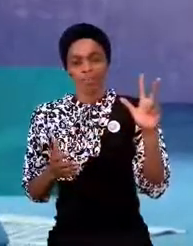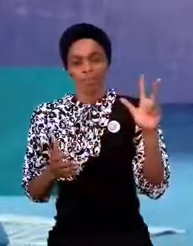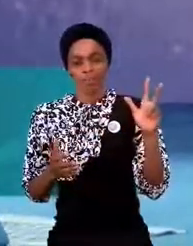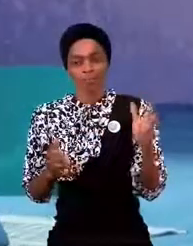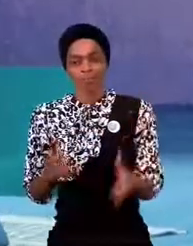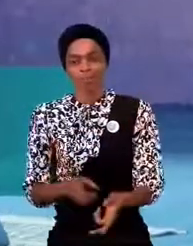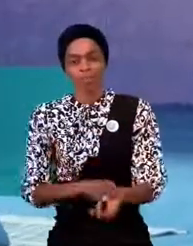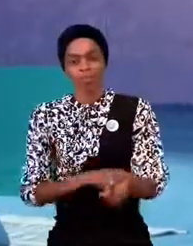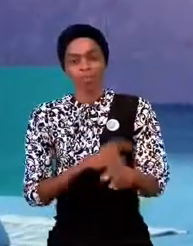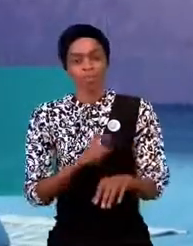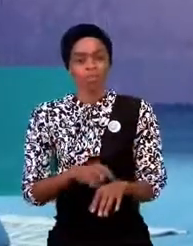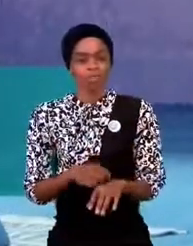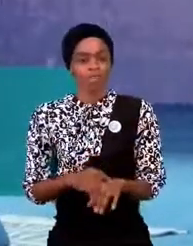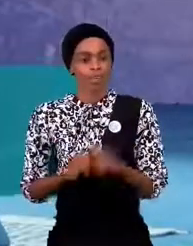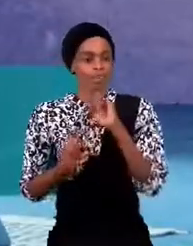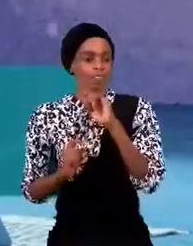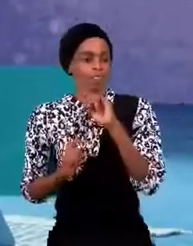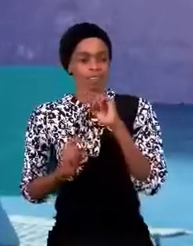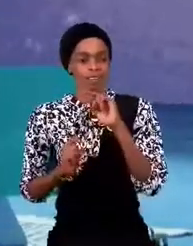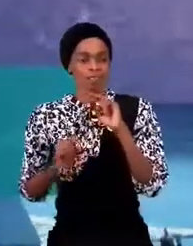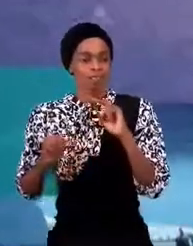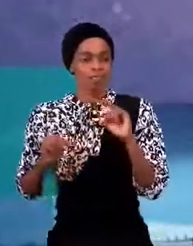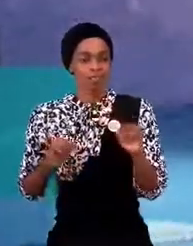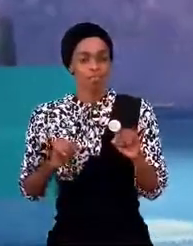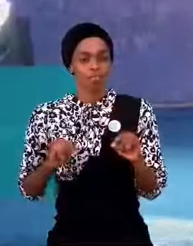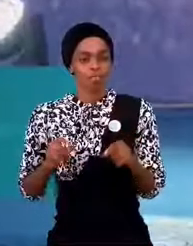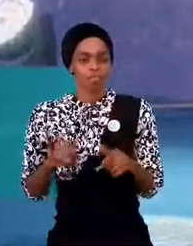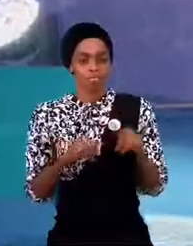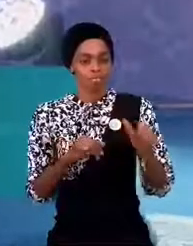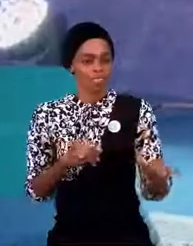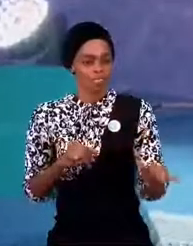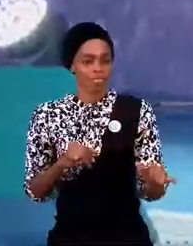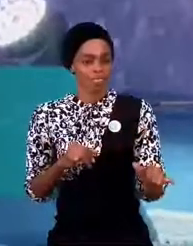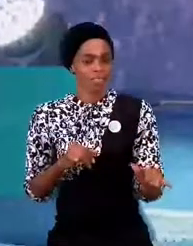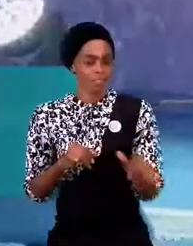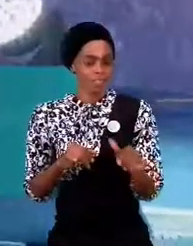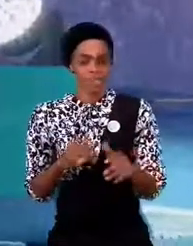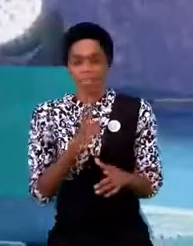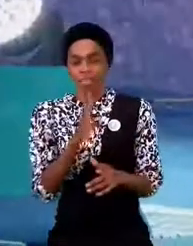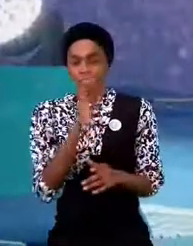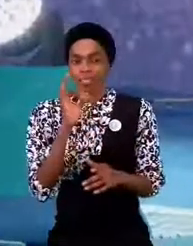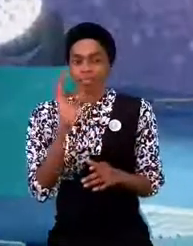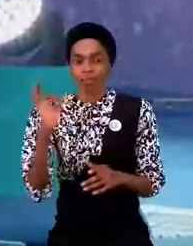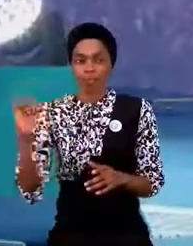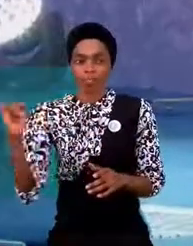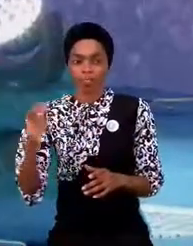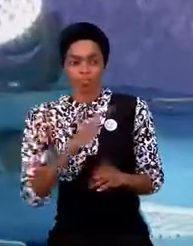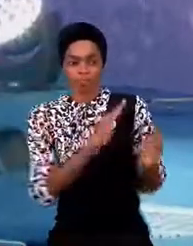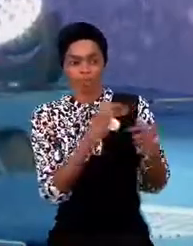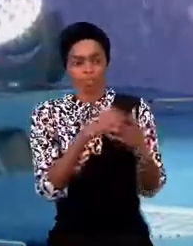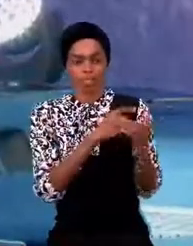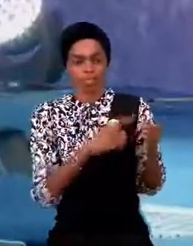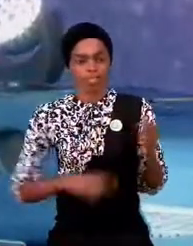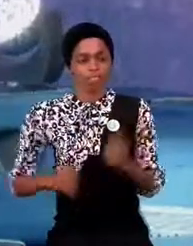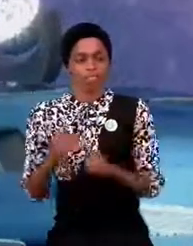parlant avec assurance, appuyé sur le Seigneur qui rendait témoignage à la parole,